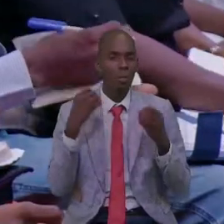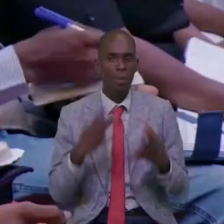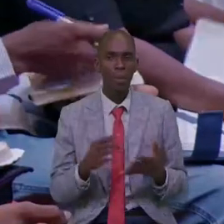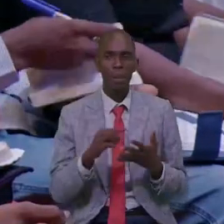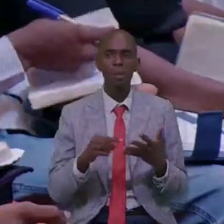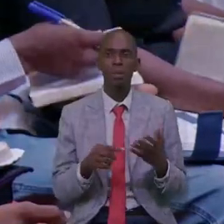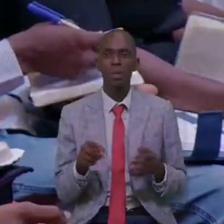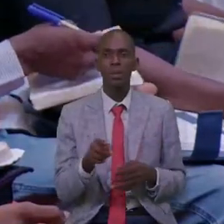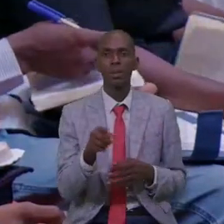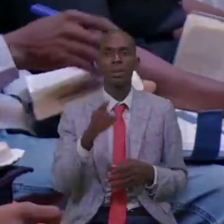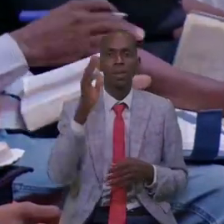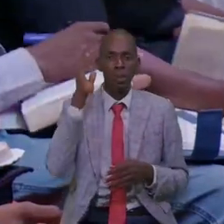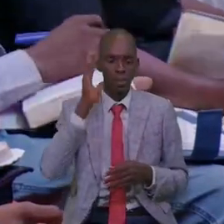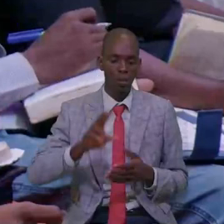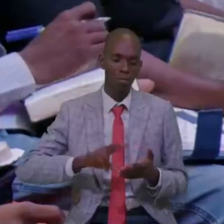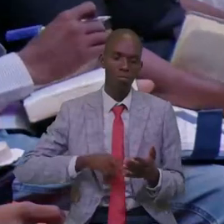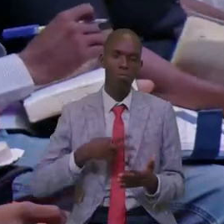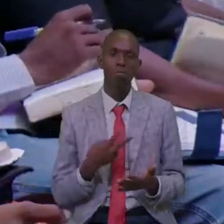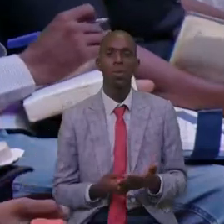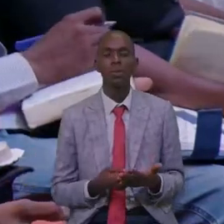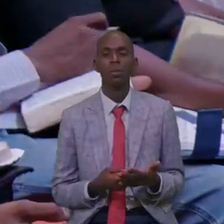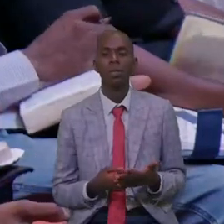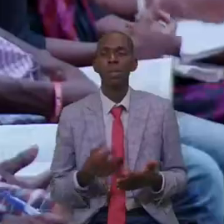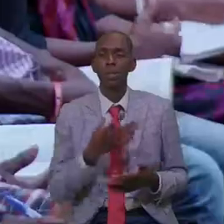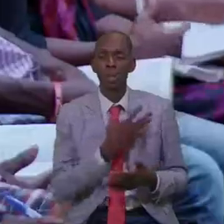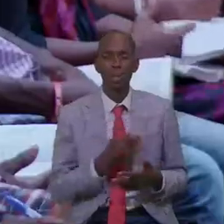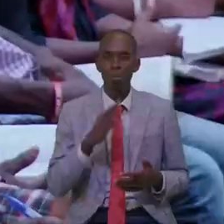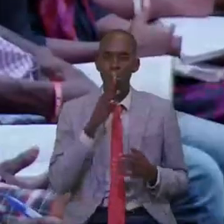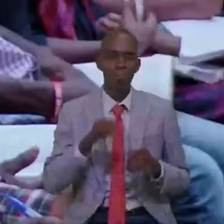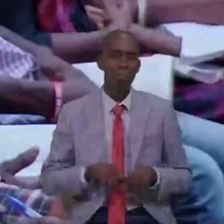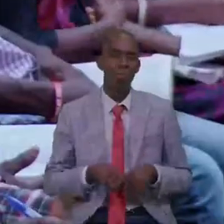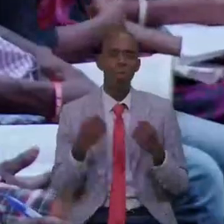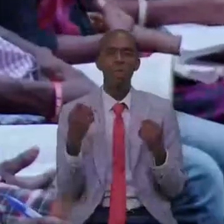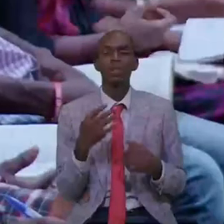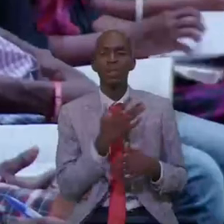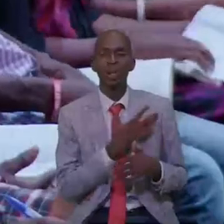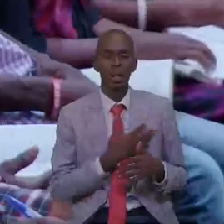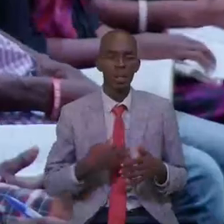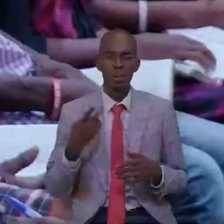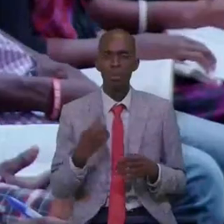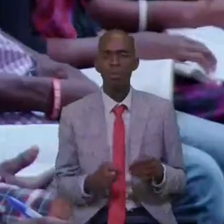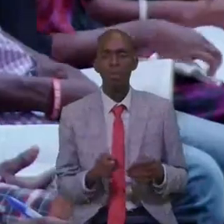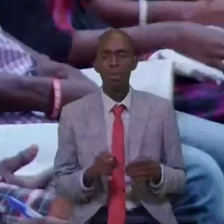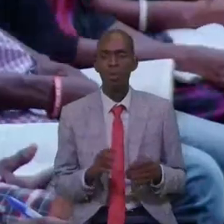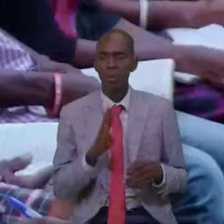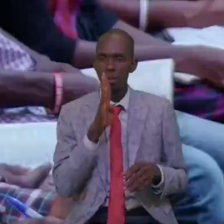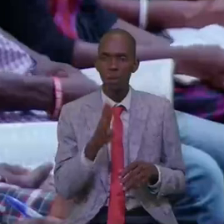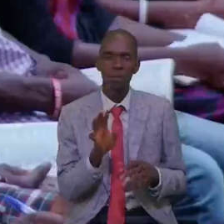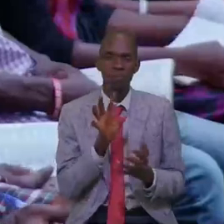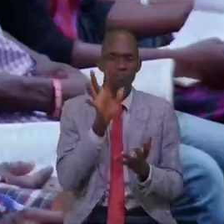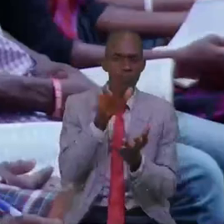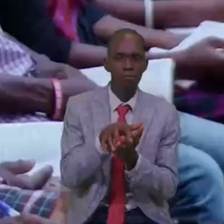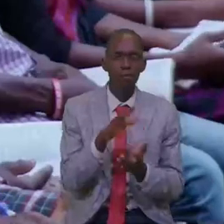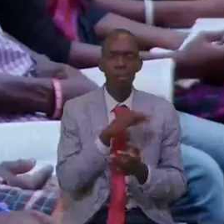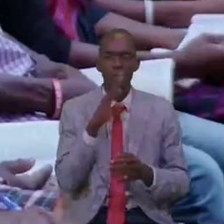verset et 15, plusieurs trébucheront et tomberont et se briseront et seront enlacés et pris.